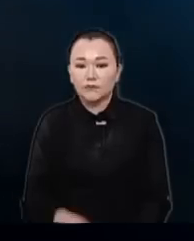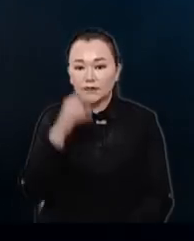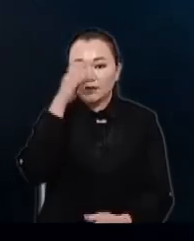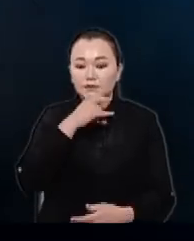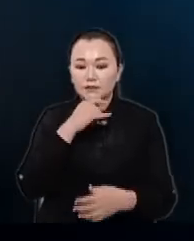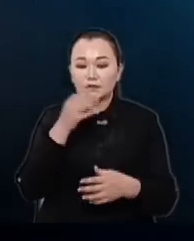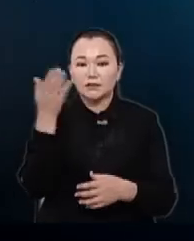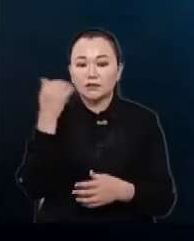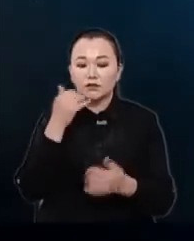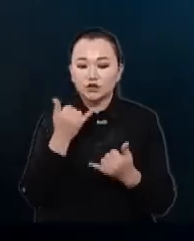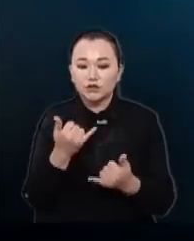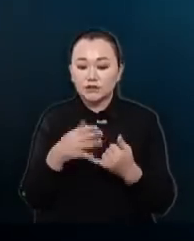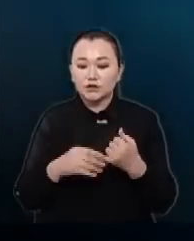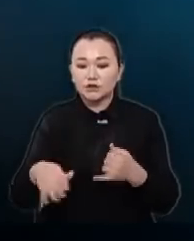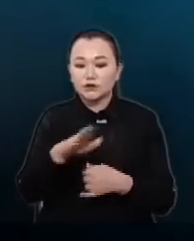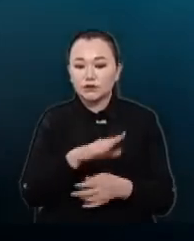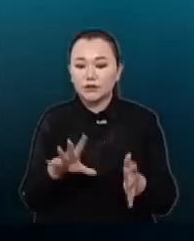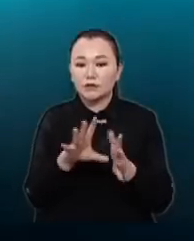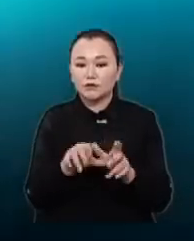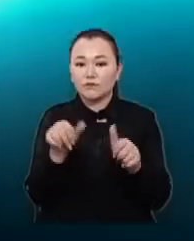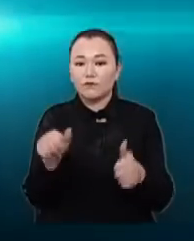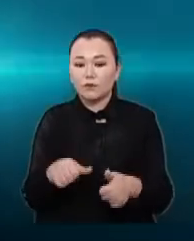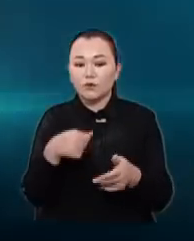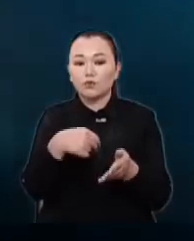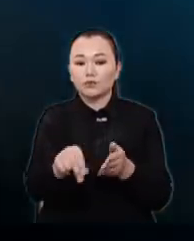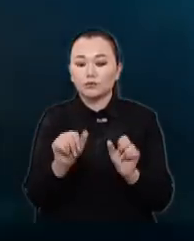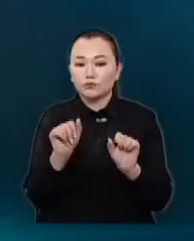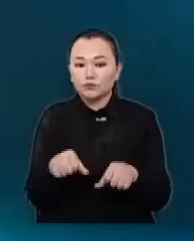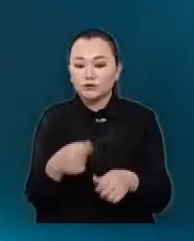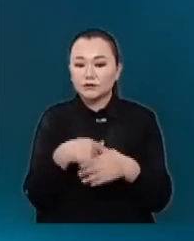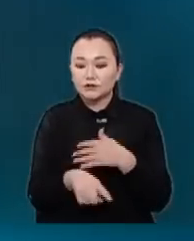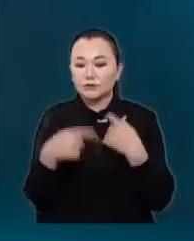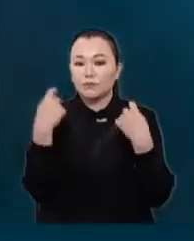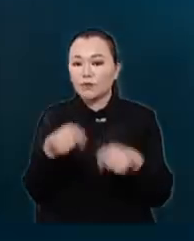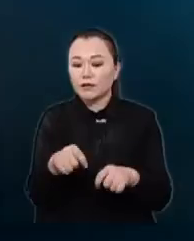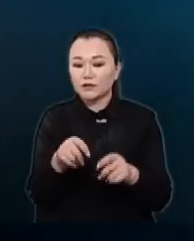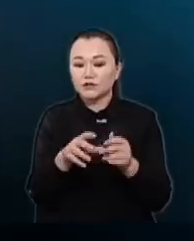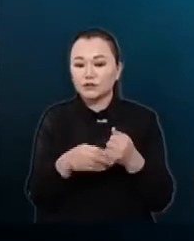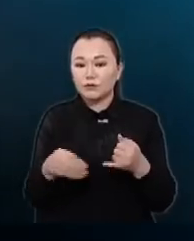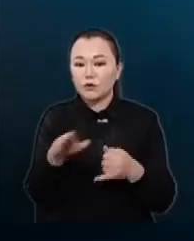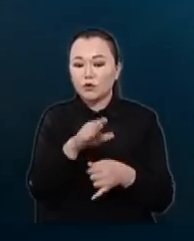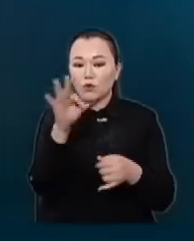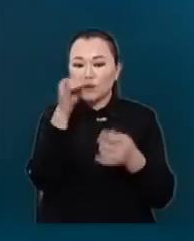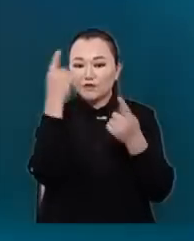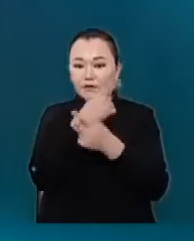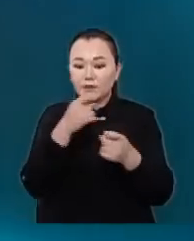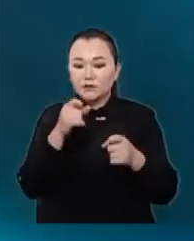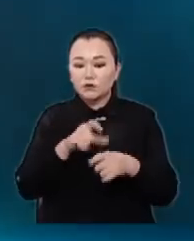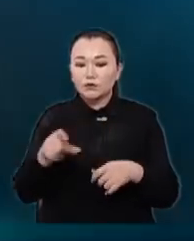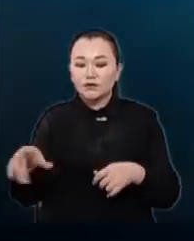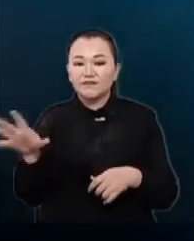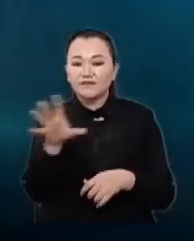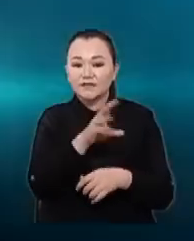Қазақстанда бұдан былай жер учаскелерін электронды форматта сатып алуға болады. Яғни сатылымға шығарылған жерлер туралы ақпарат тұрғындардың